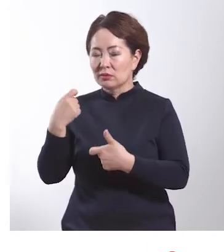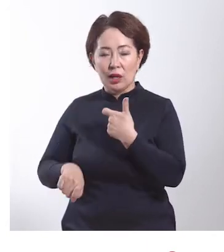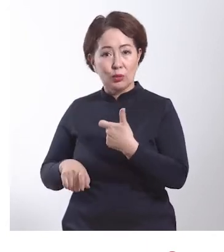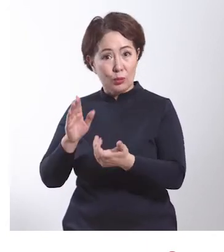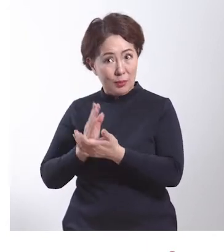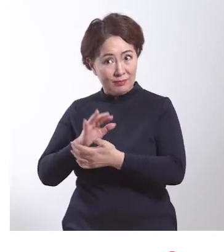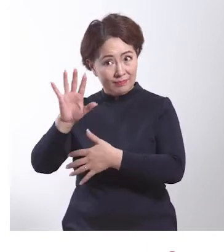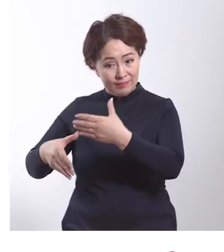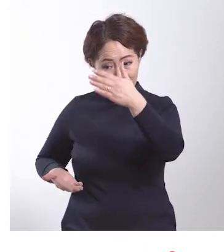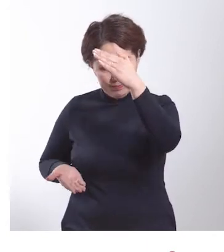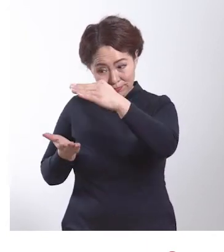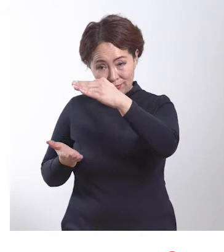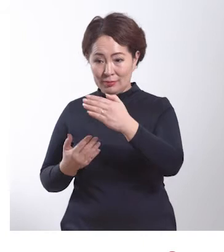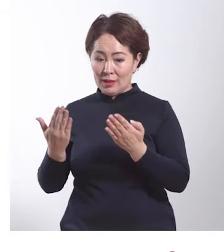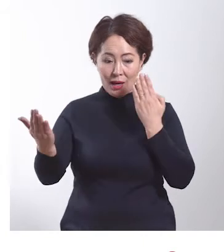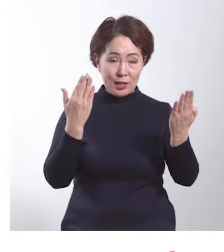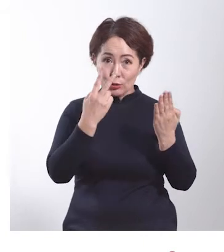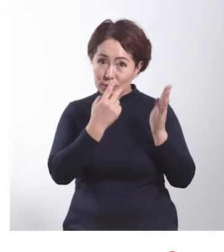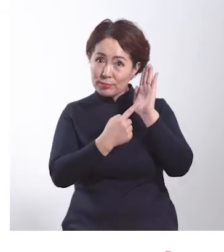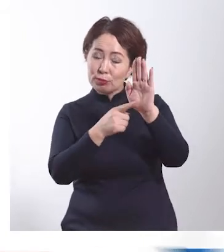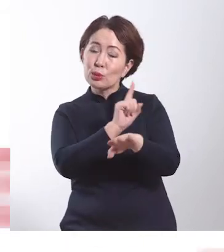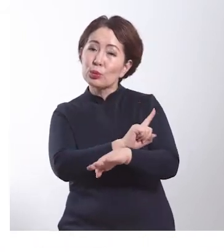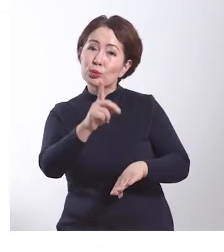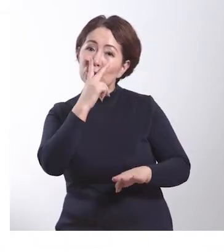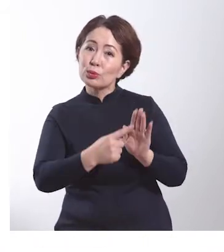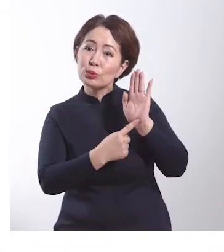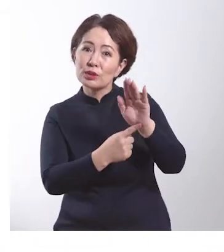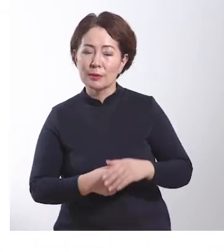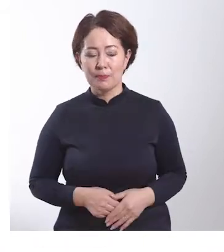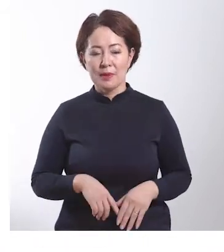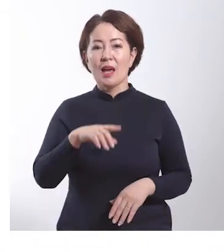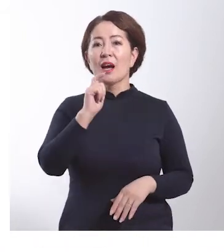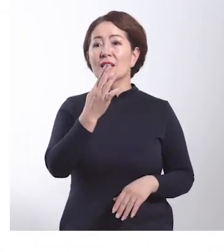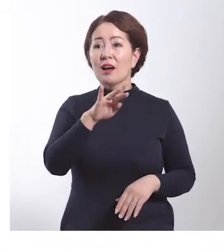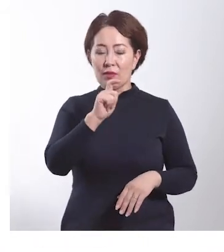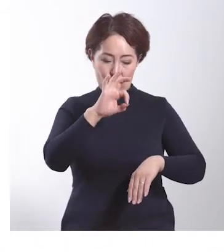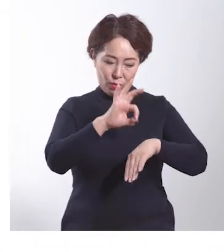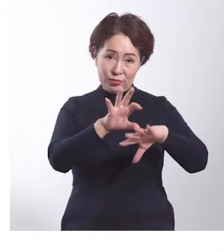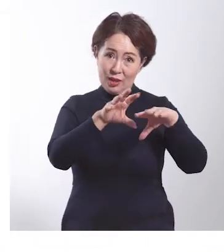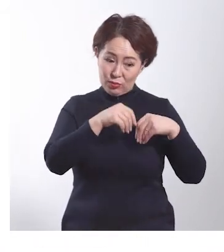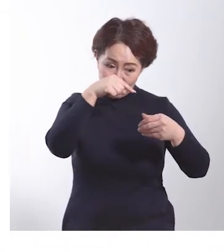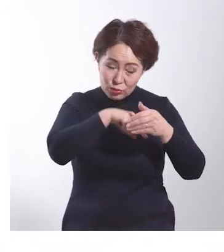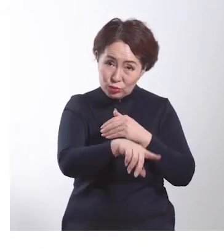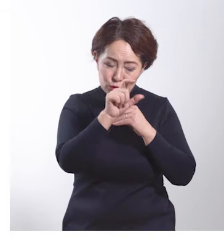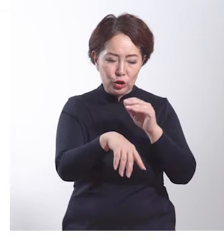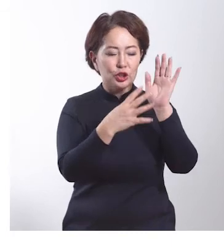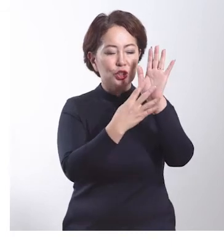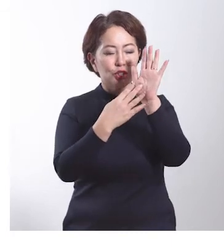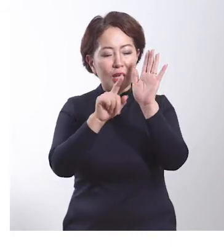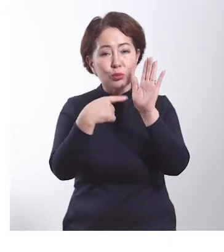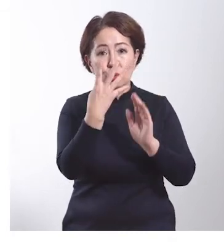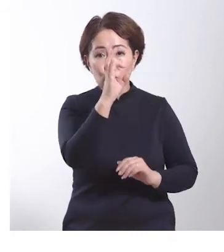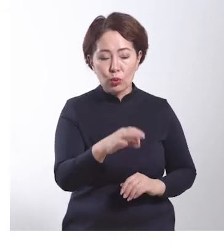шаардлага хангаагүй байна. Хариунуудыг харьцуулахад дараах үр дүн гарсан. ХДХВ-гийн халдвартай хүмүүсийн